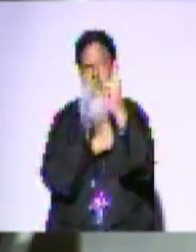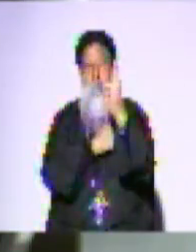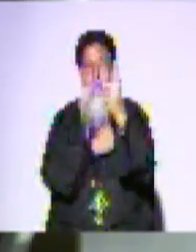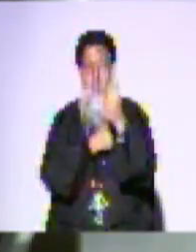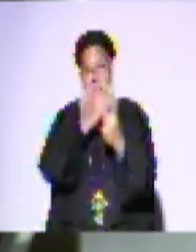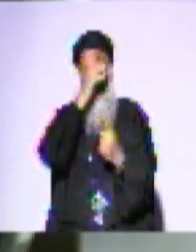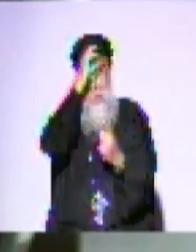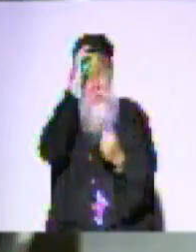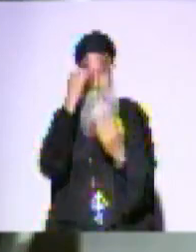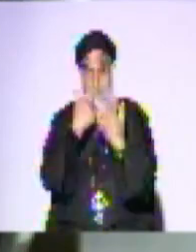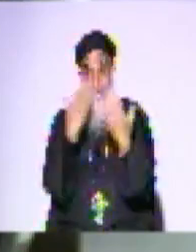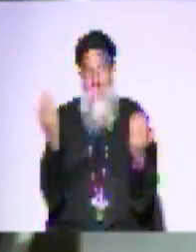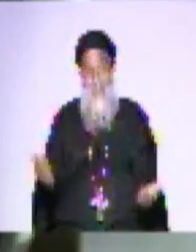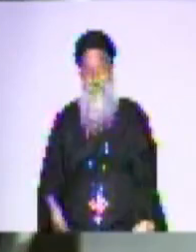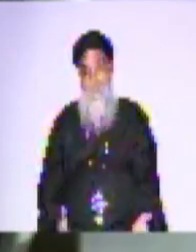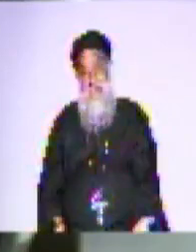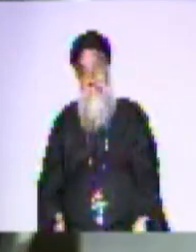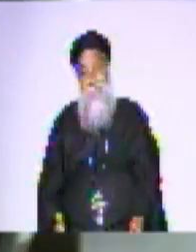يقدرش يعلم.